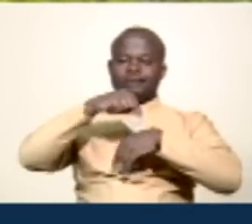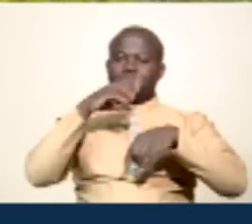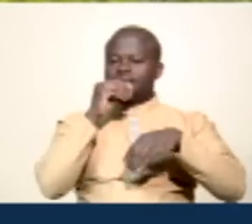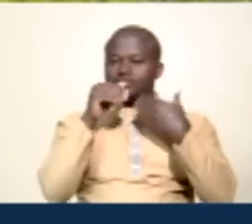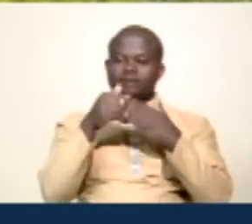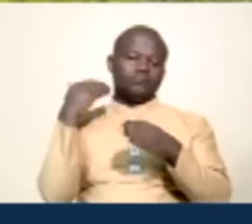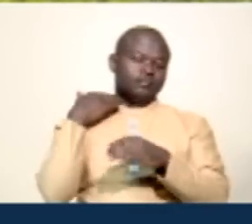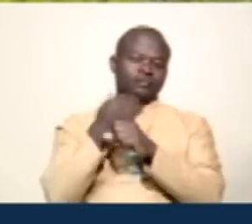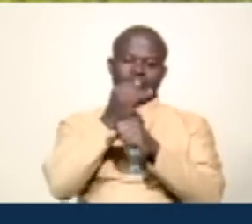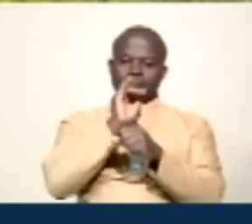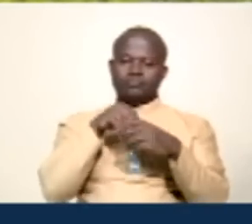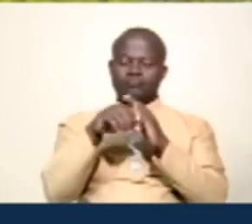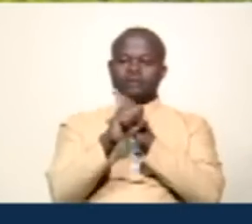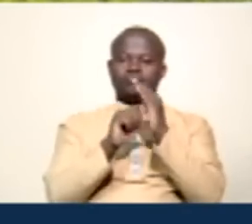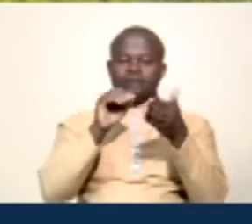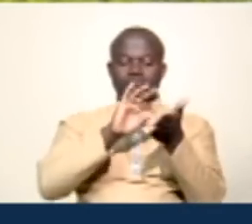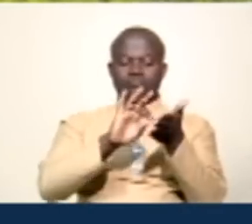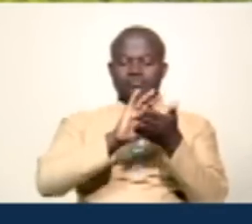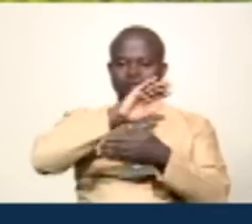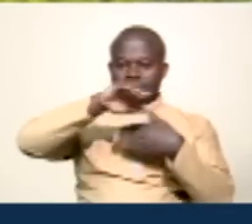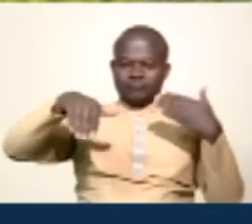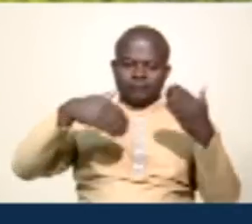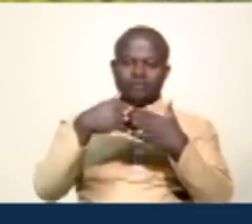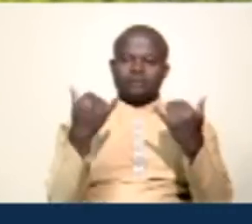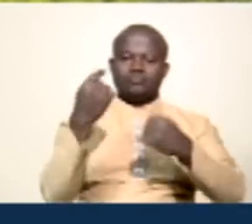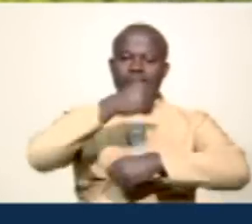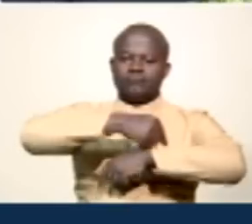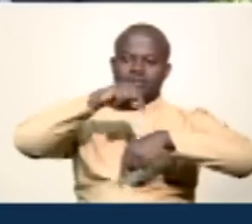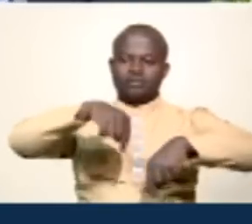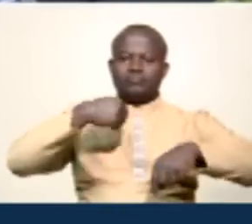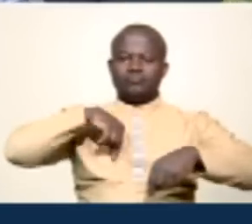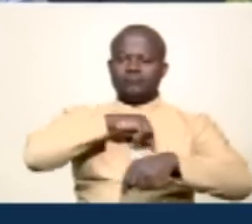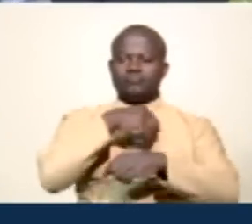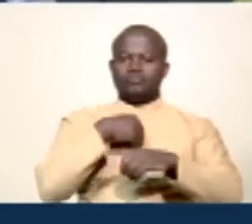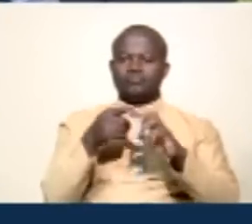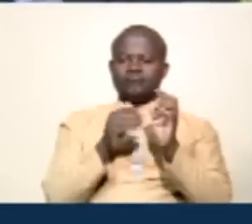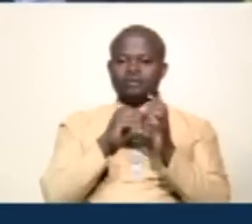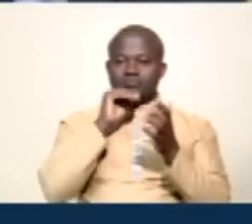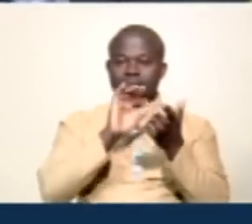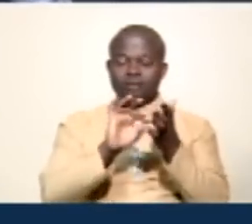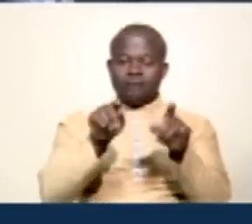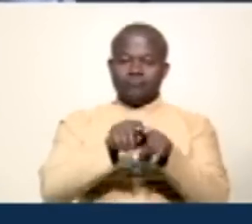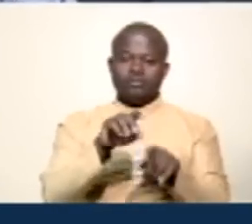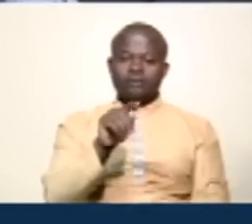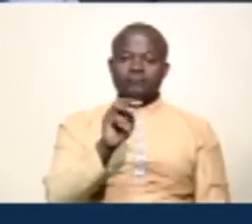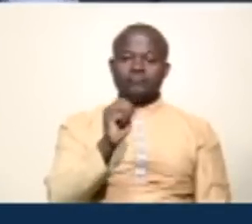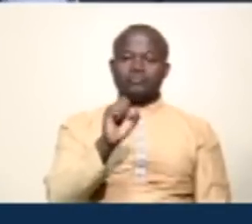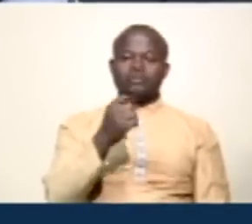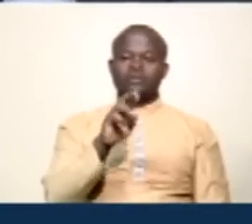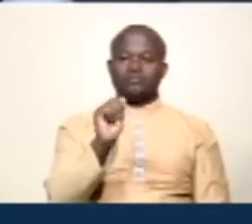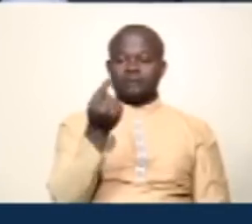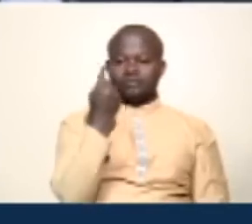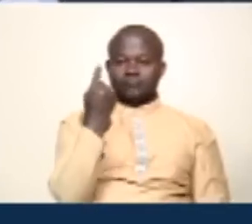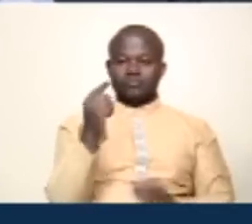ya Jenoside yakorewe Abatutsi muri uyu murenge yaranditswe. Uyu munsi turayafite ariko ntabwo yanditswe nka Kimisagara gusa, ubwo ni akarere ka